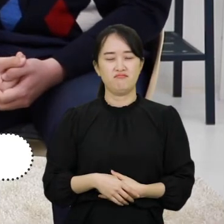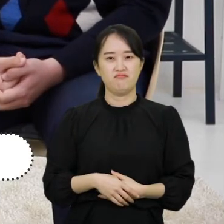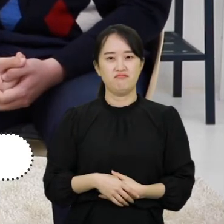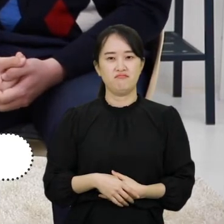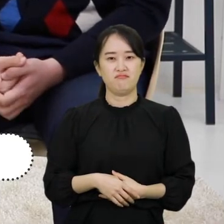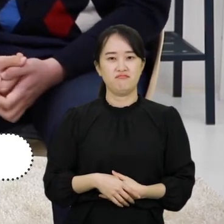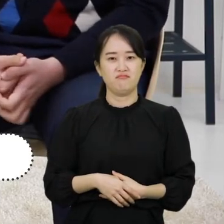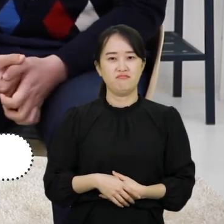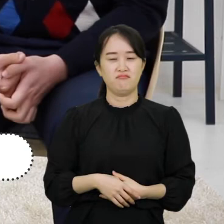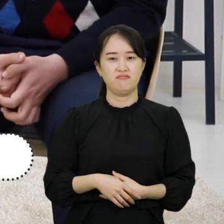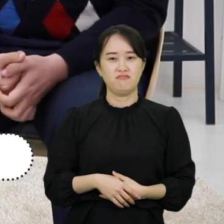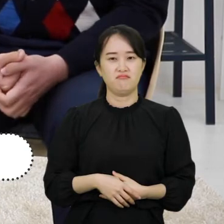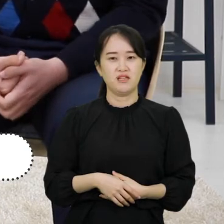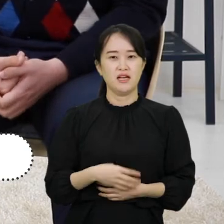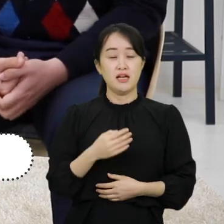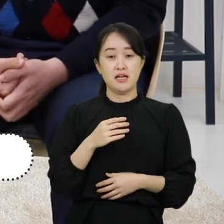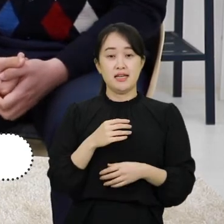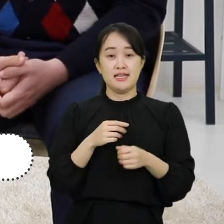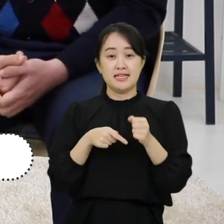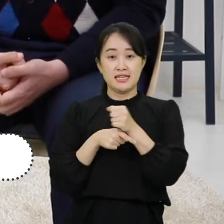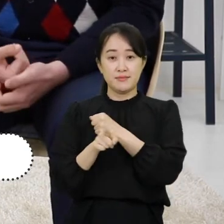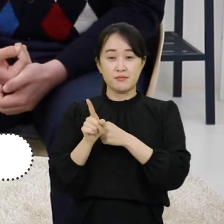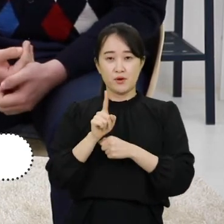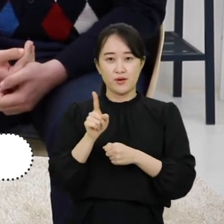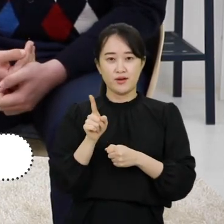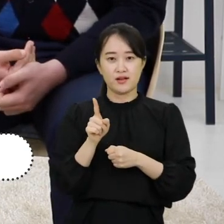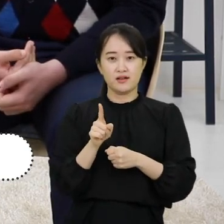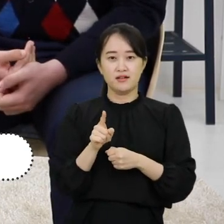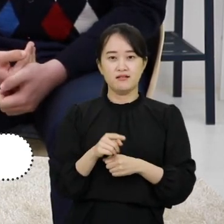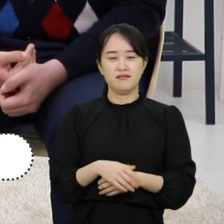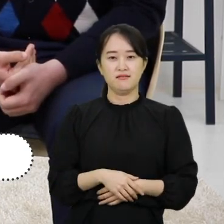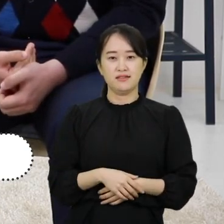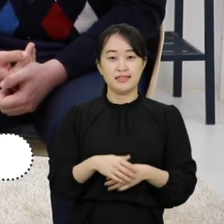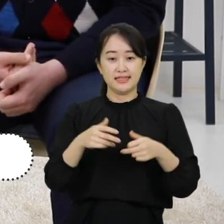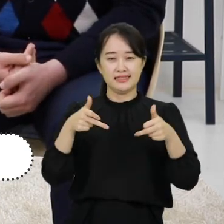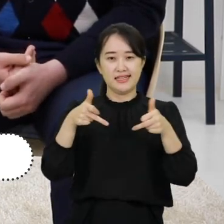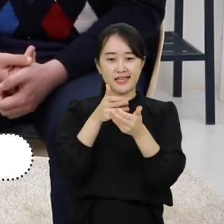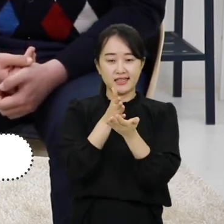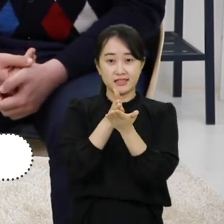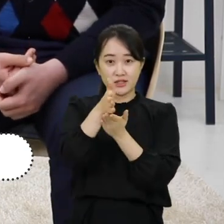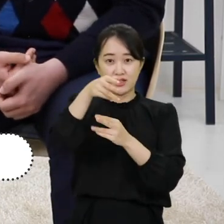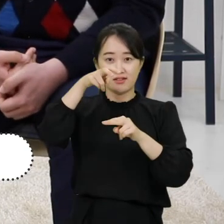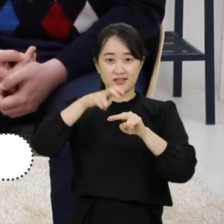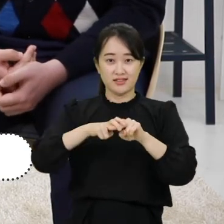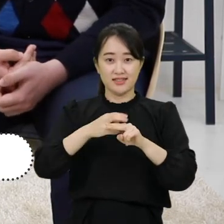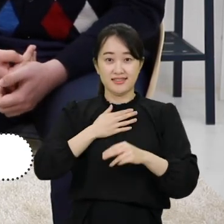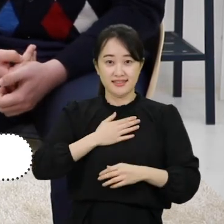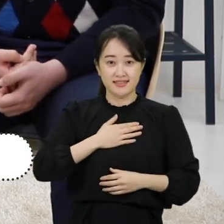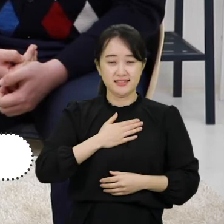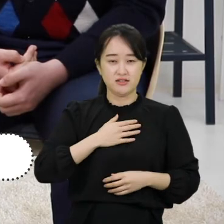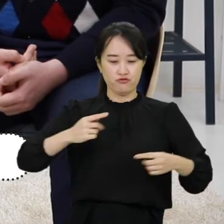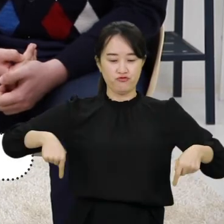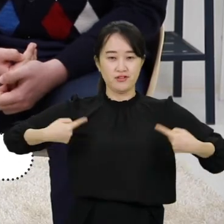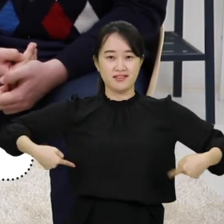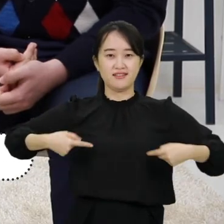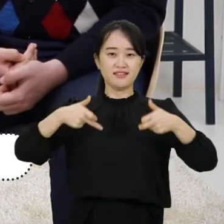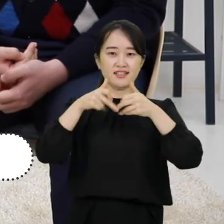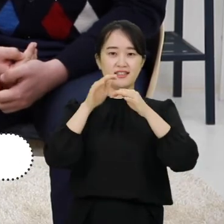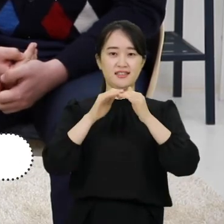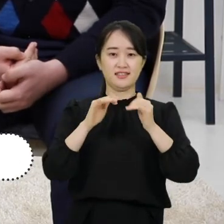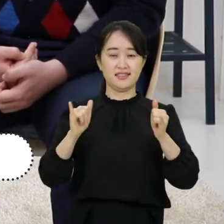이게 근데 제가 어떤 말씀을 드리는 건지 두 분 좀 바로 알게 되실 거예요. 장애인석 있잖아요. 네. 휠체어 장애인석들이